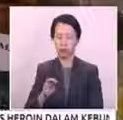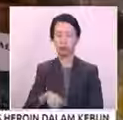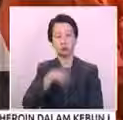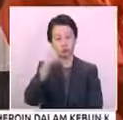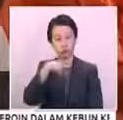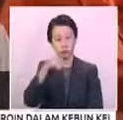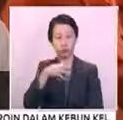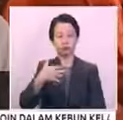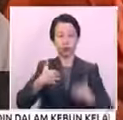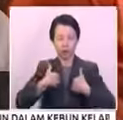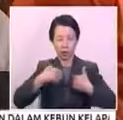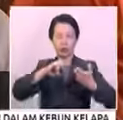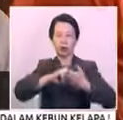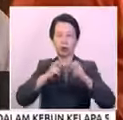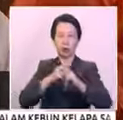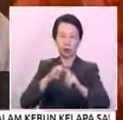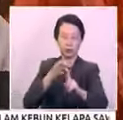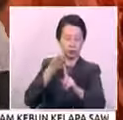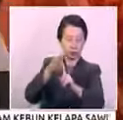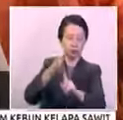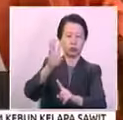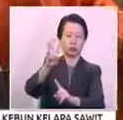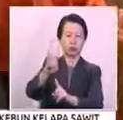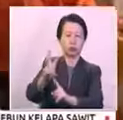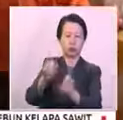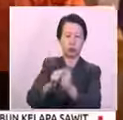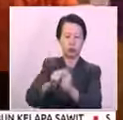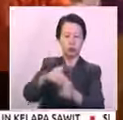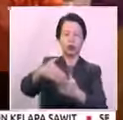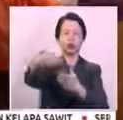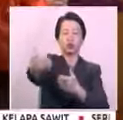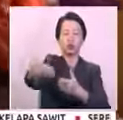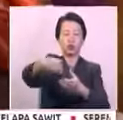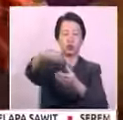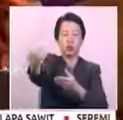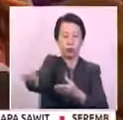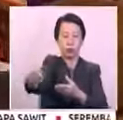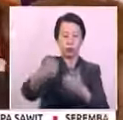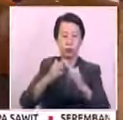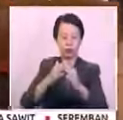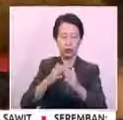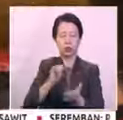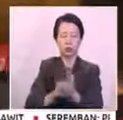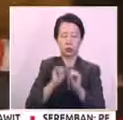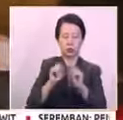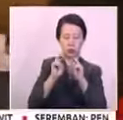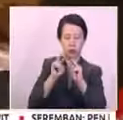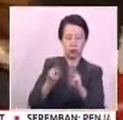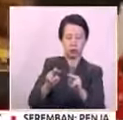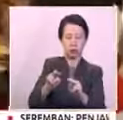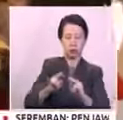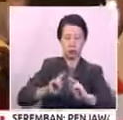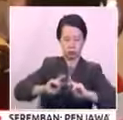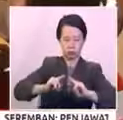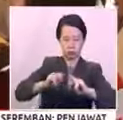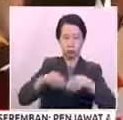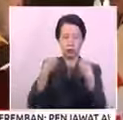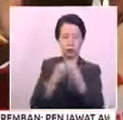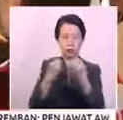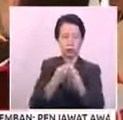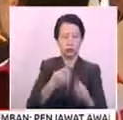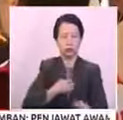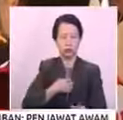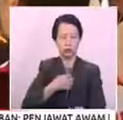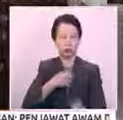mengakui wujud masalah capaian internet di kawasan pinggir dan luar bandar. Perkara itu dapat dilihat menerusi peningkatan jumlah